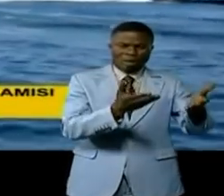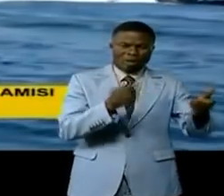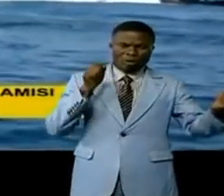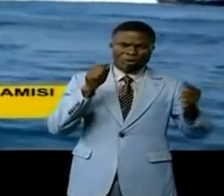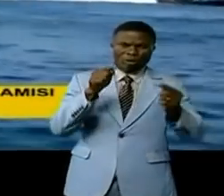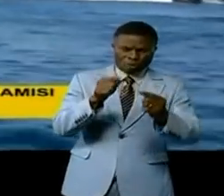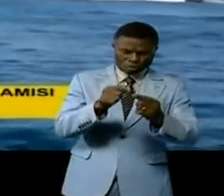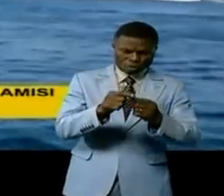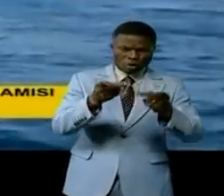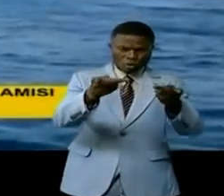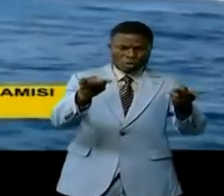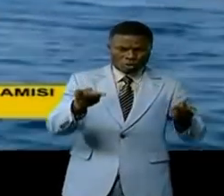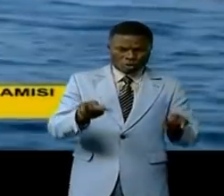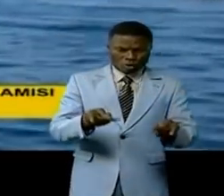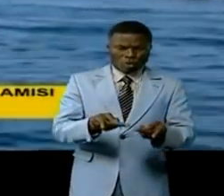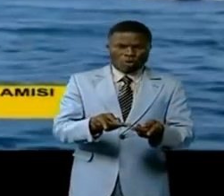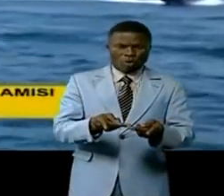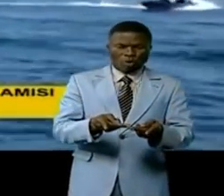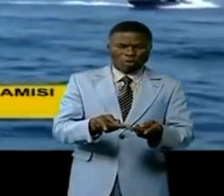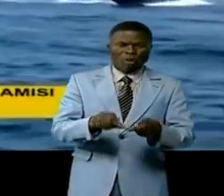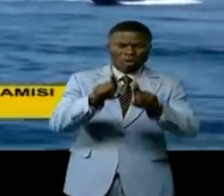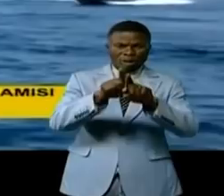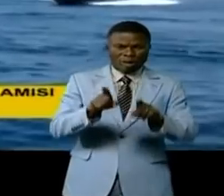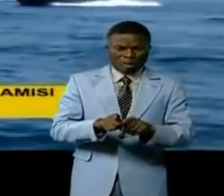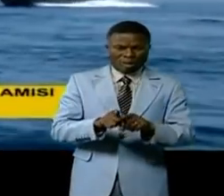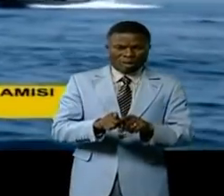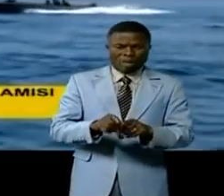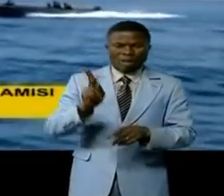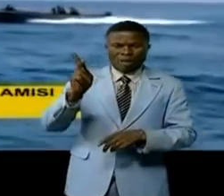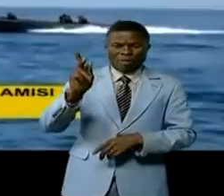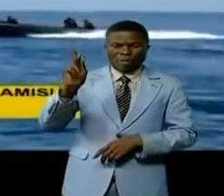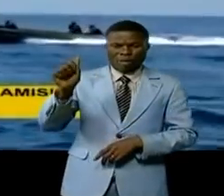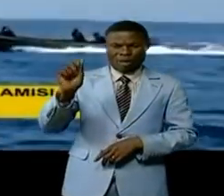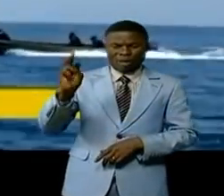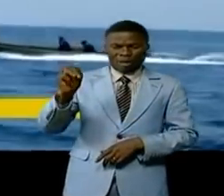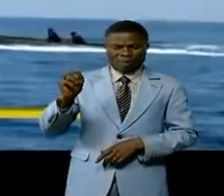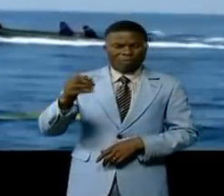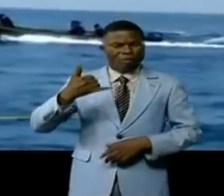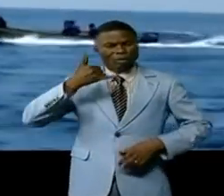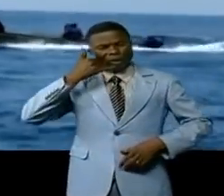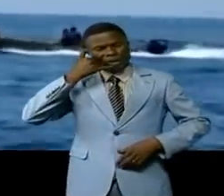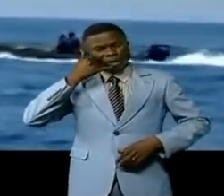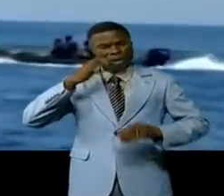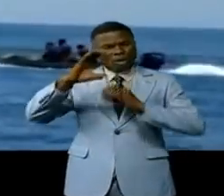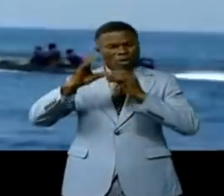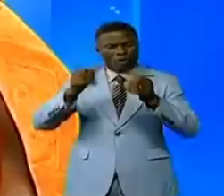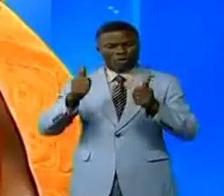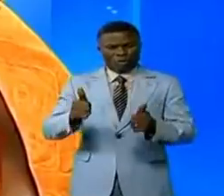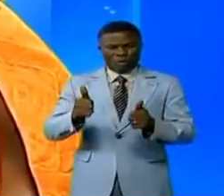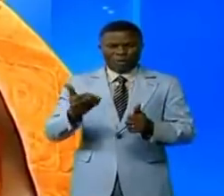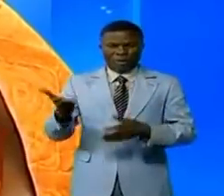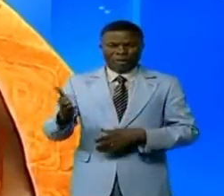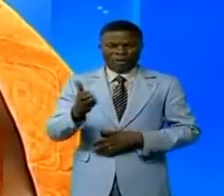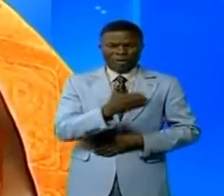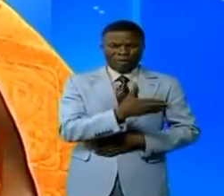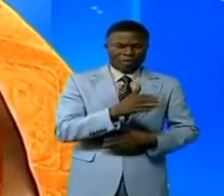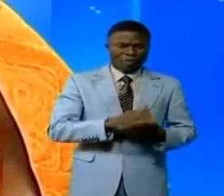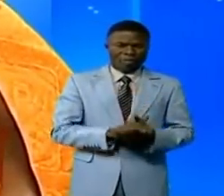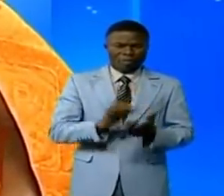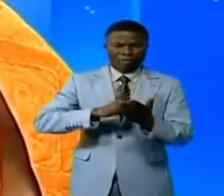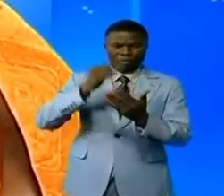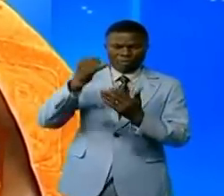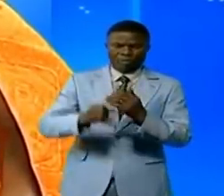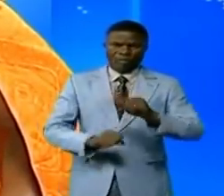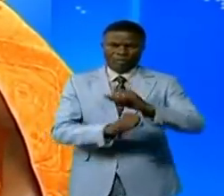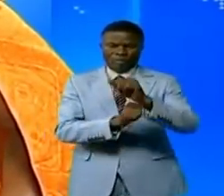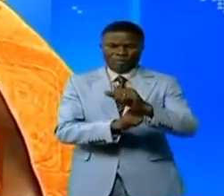une section des Marines équipée de PKM et de Motorola pour la communication. Le projet d'appui